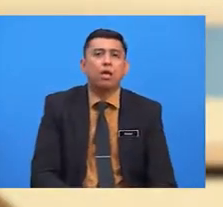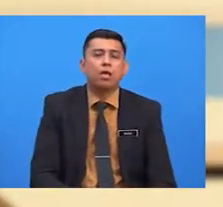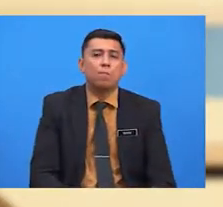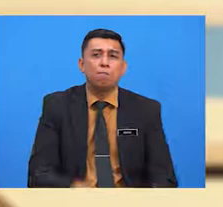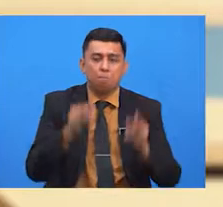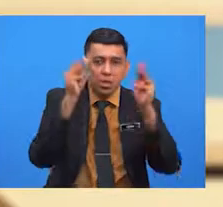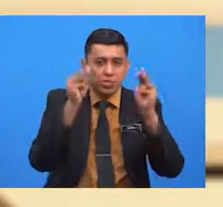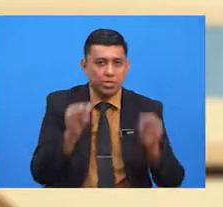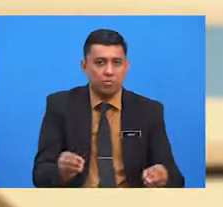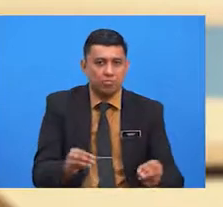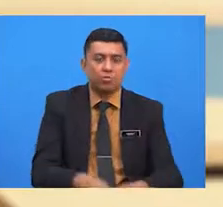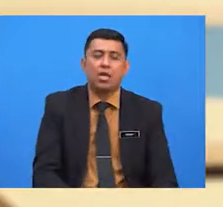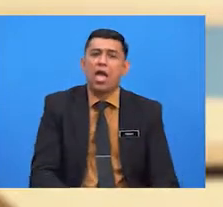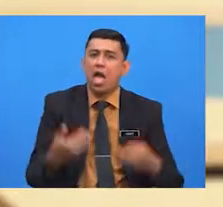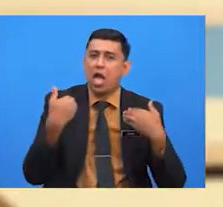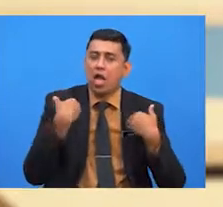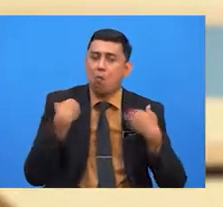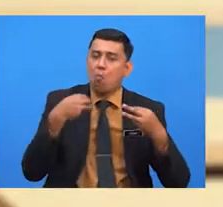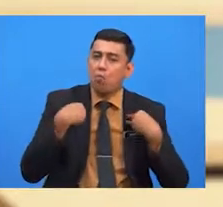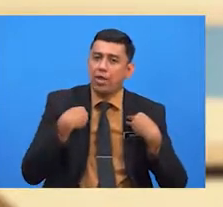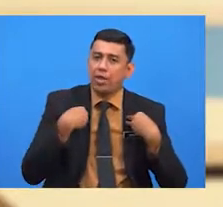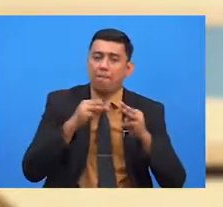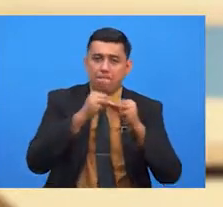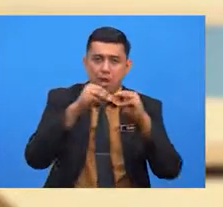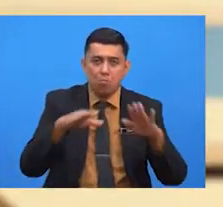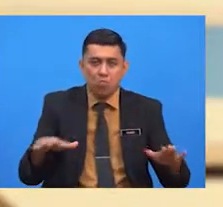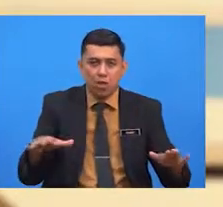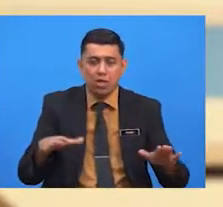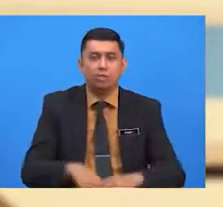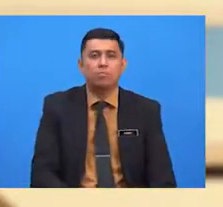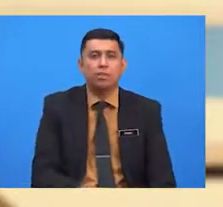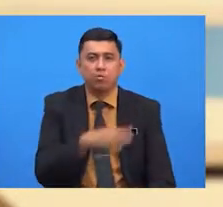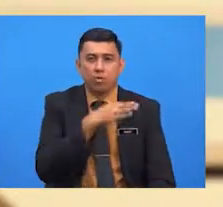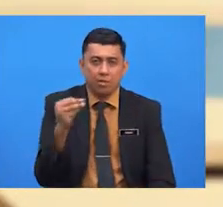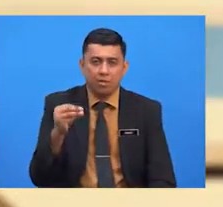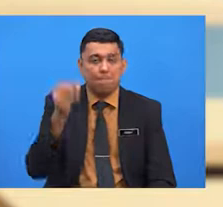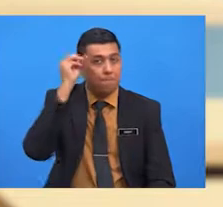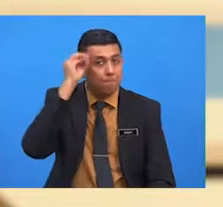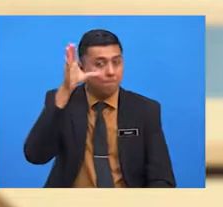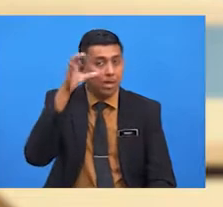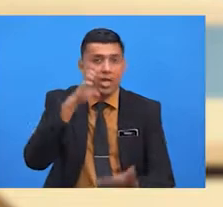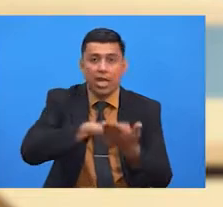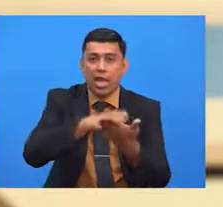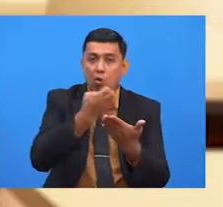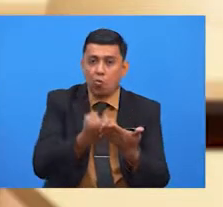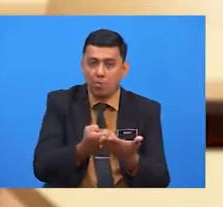serta dapat mewujudkan kemakmuran dan perkembangan ekonomi.